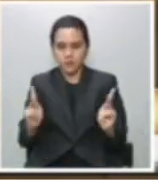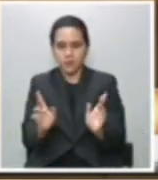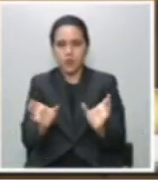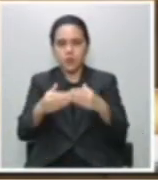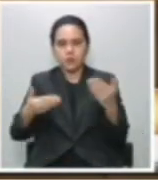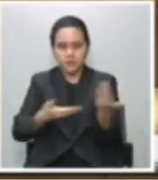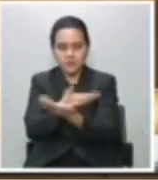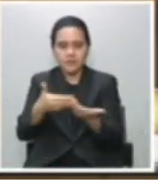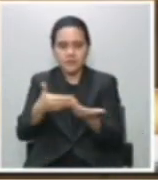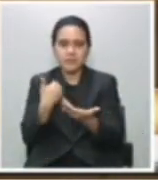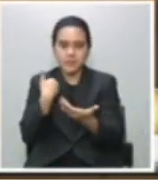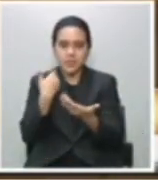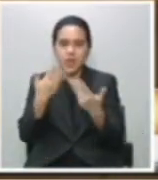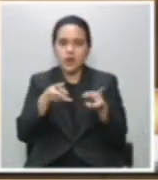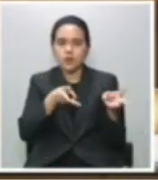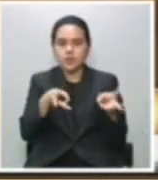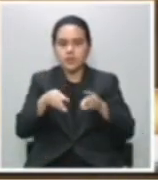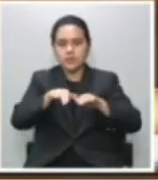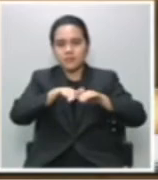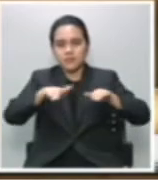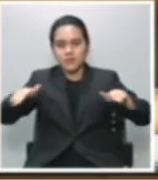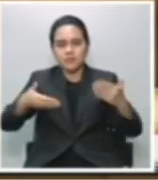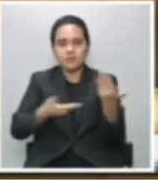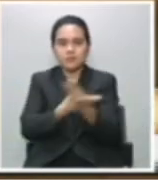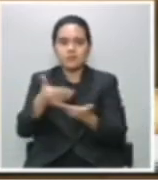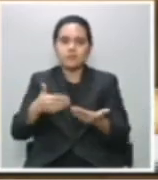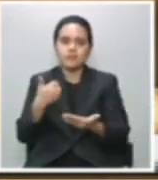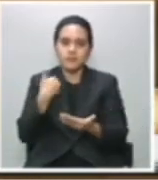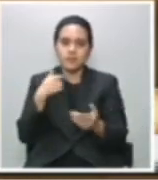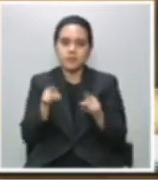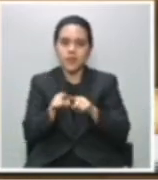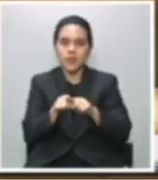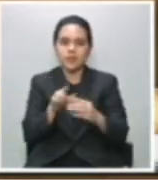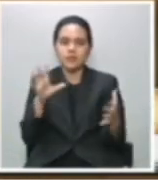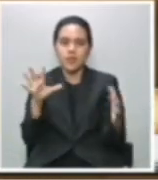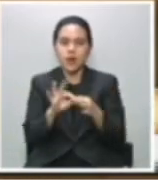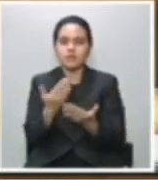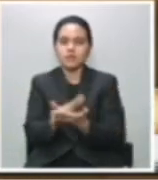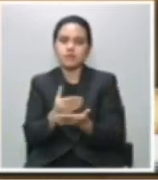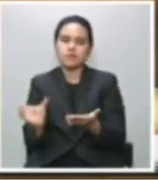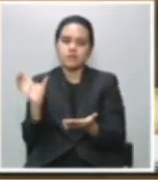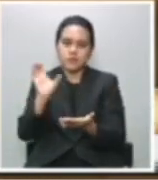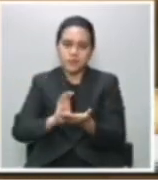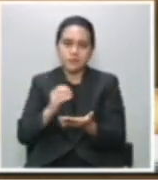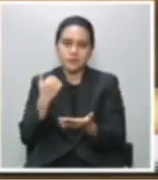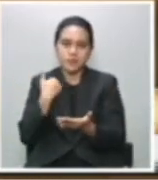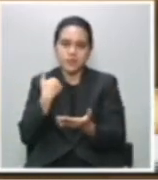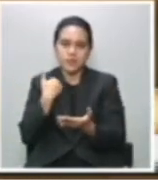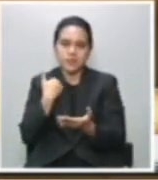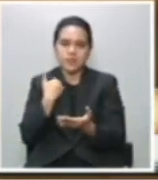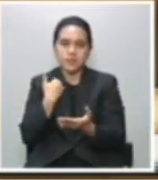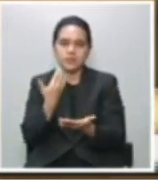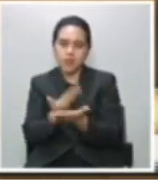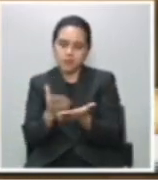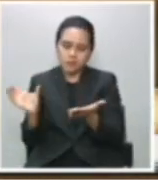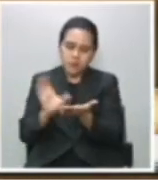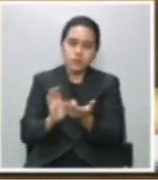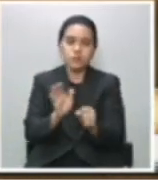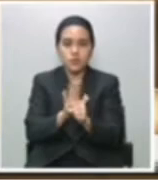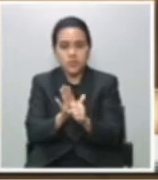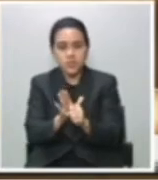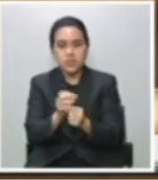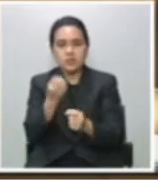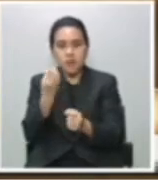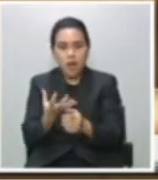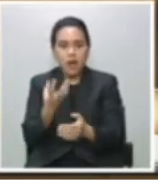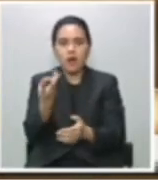ณฑ์การพิจารณาแต่จะพิจารณาในเรื่องของงบประมาณด้วยนะครับเรื่องของความเหมาะสมงบประมาณเรื่องของนโยบ